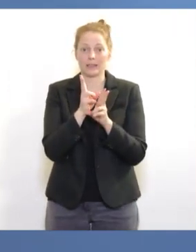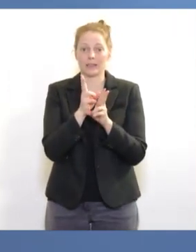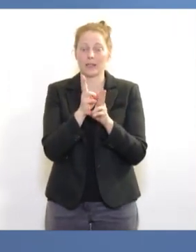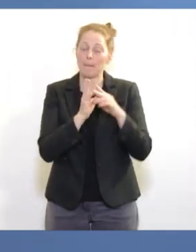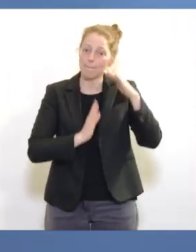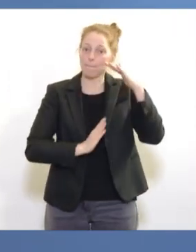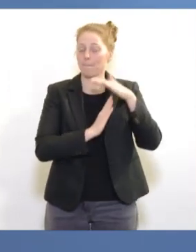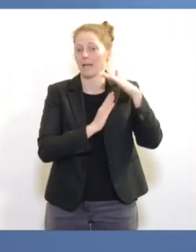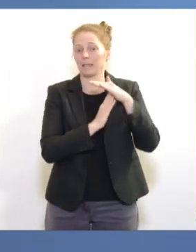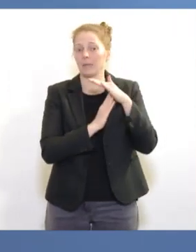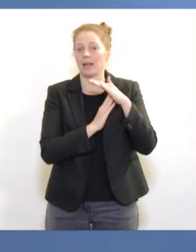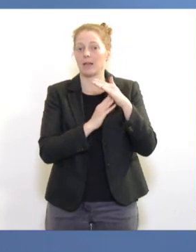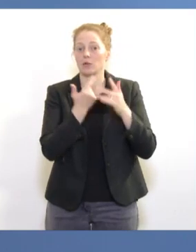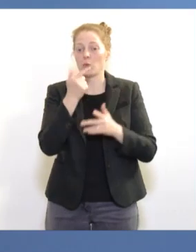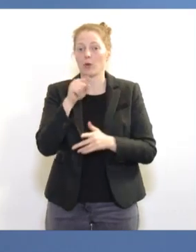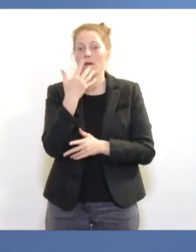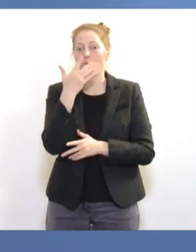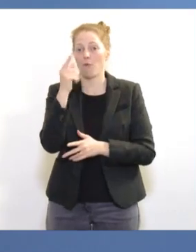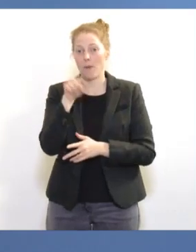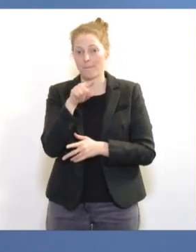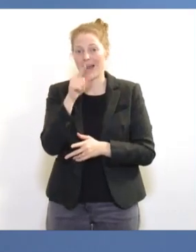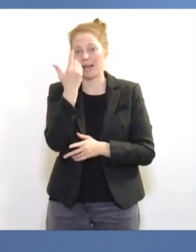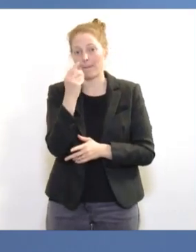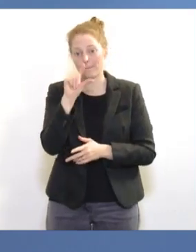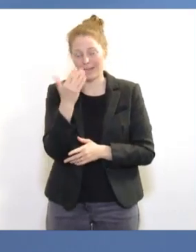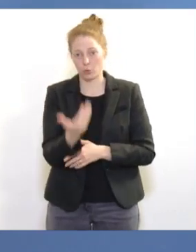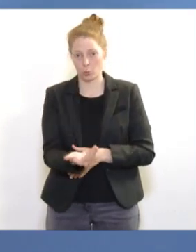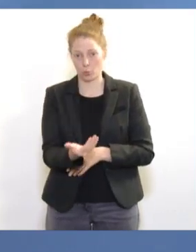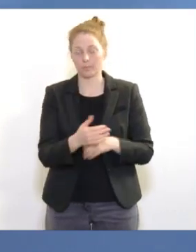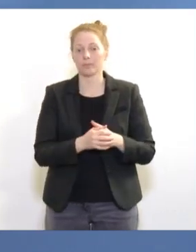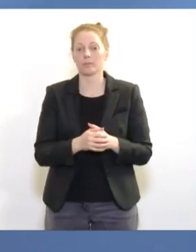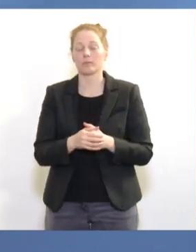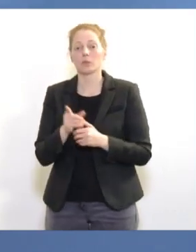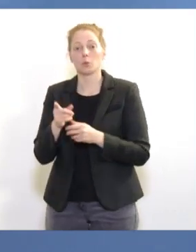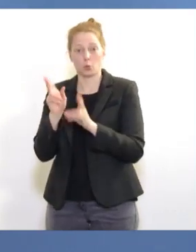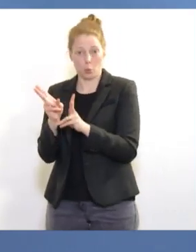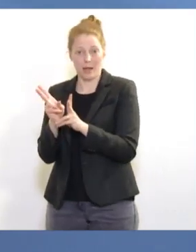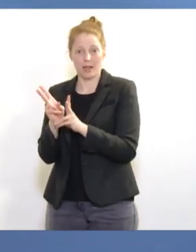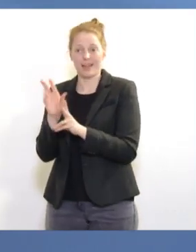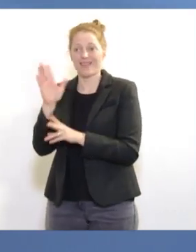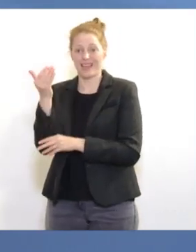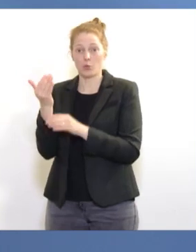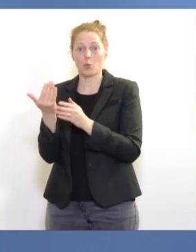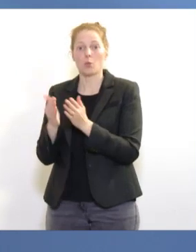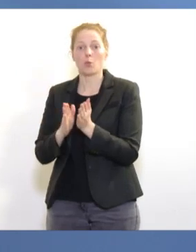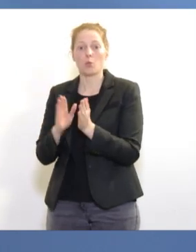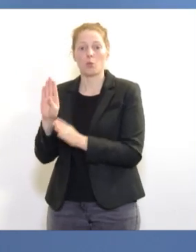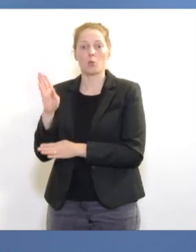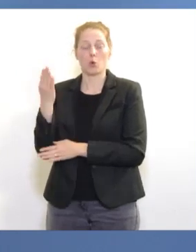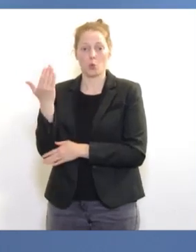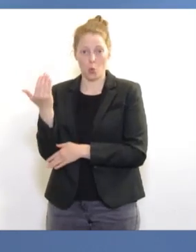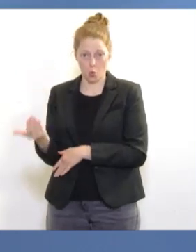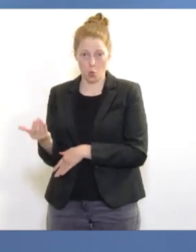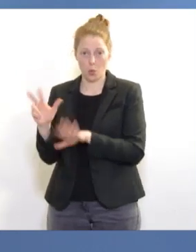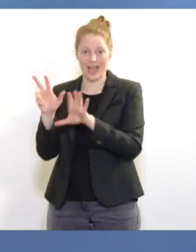Mal den Mindestlohn und gibt eine prinzipielle Regelung, dass er 80% von seinem Bruttolohn zu gut tut, wenn er am